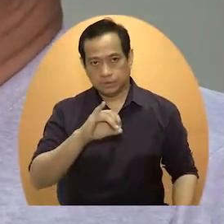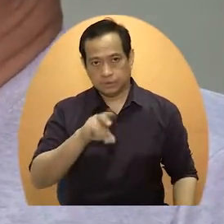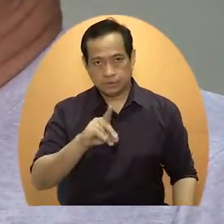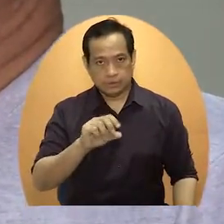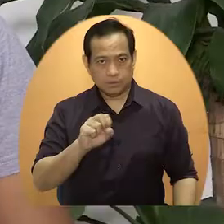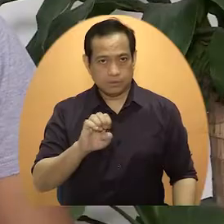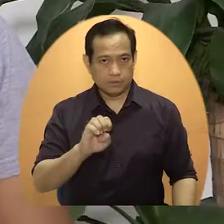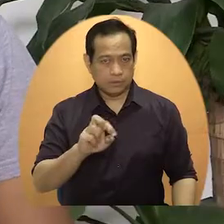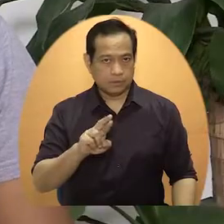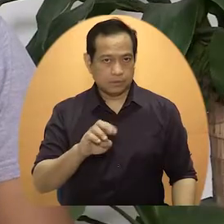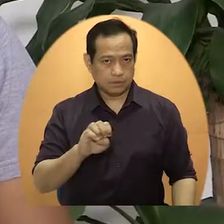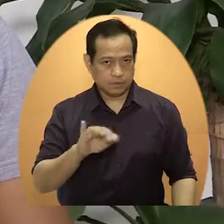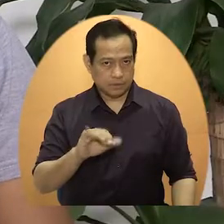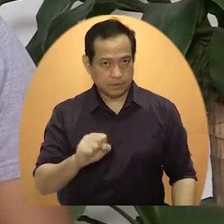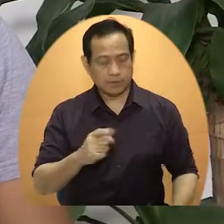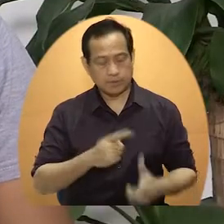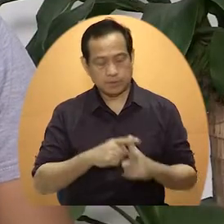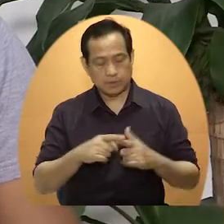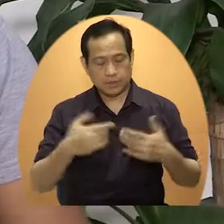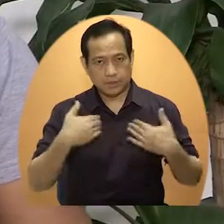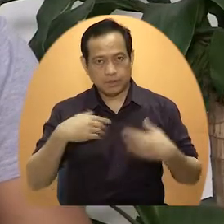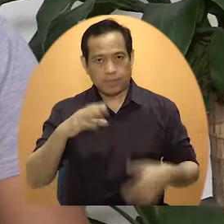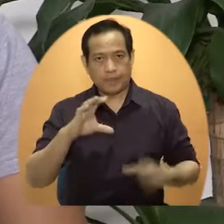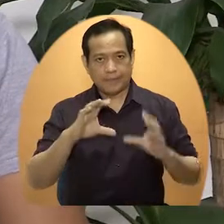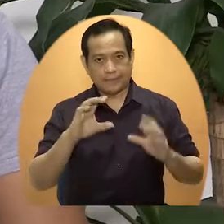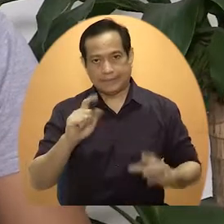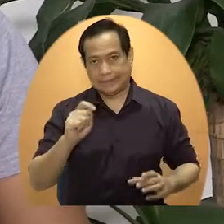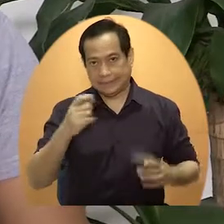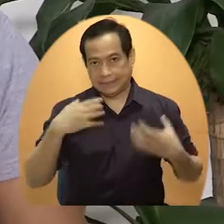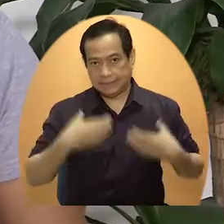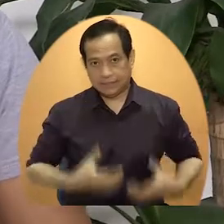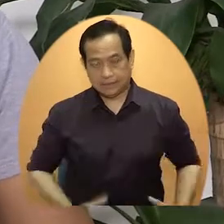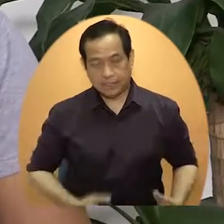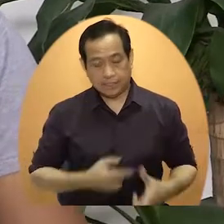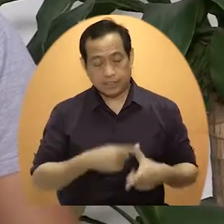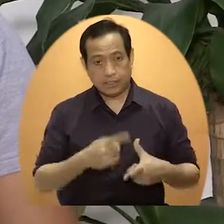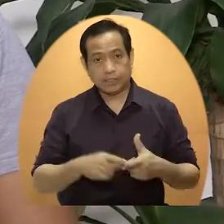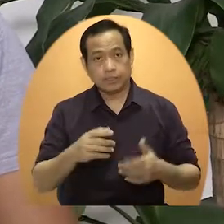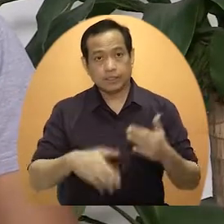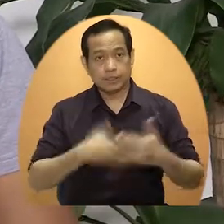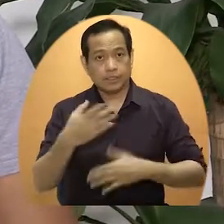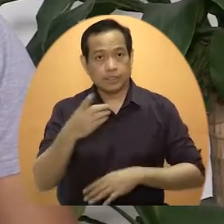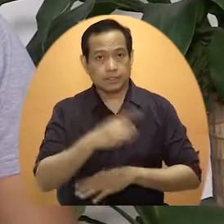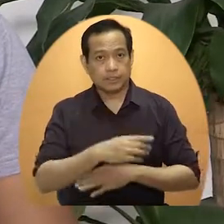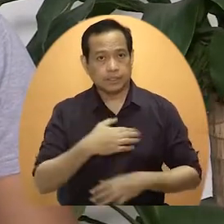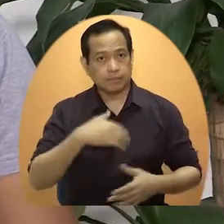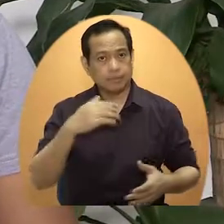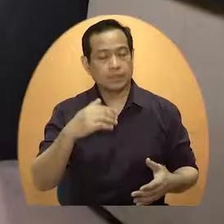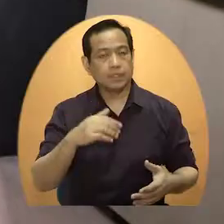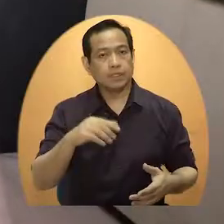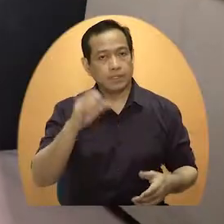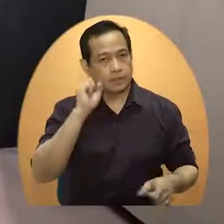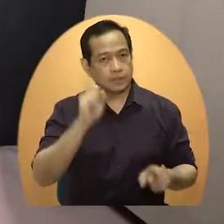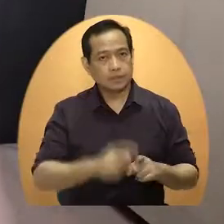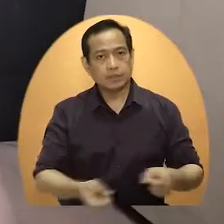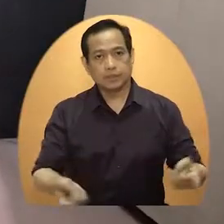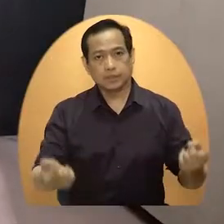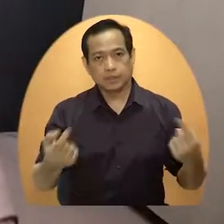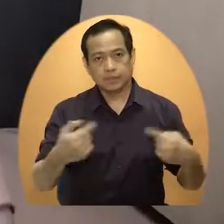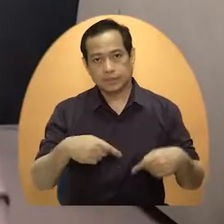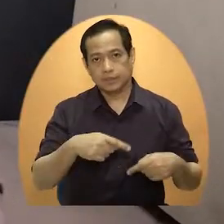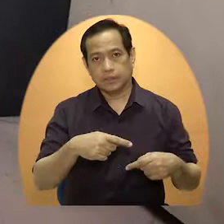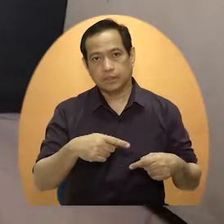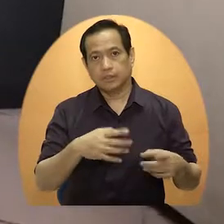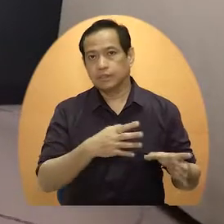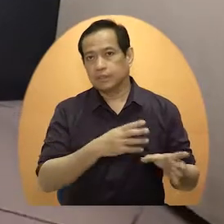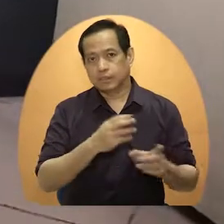Reyes. Pagdating doon, na-CT scan ako. Kinabukasan, yung kapatid kong babae, pumunta na doon.